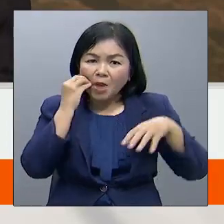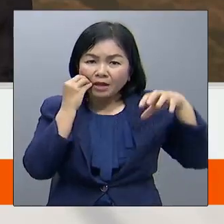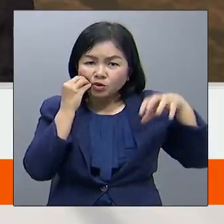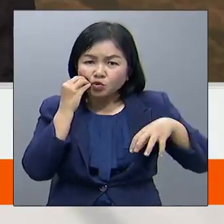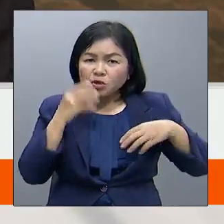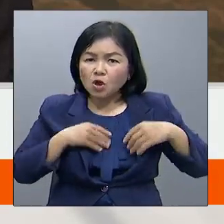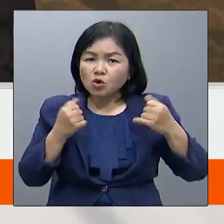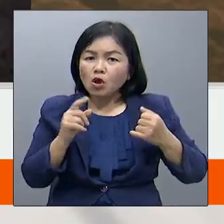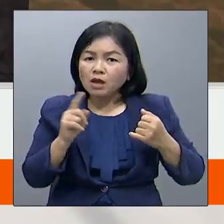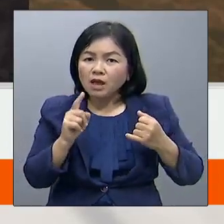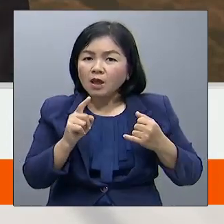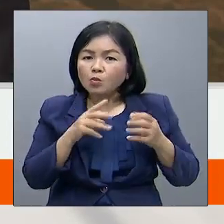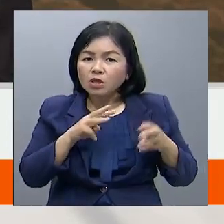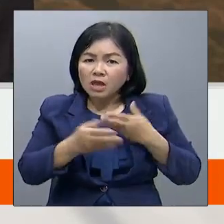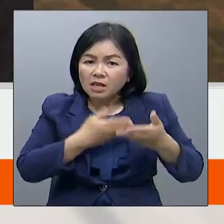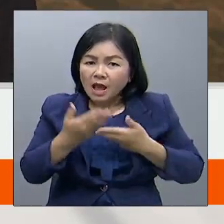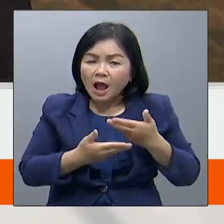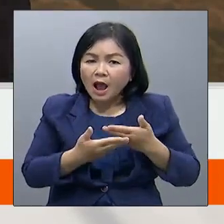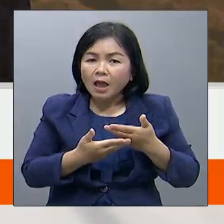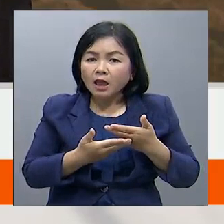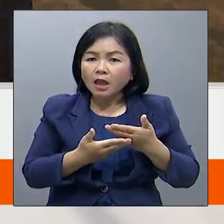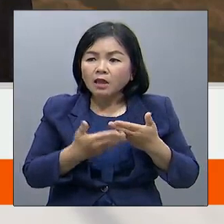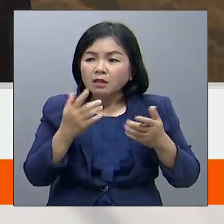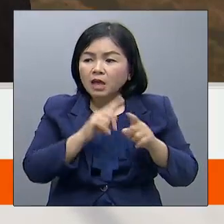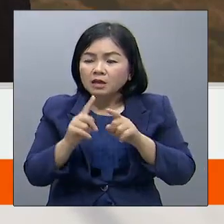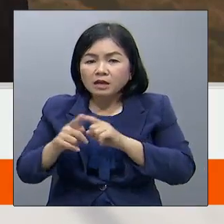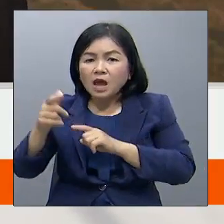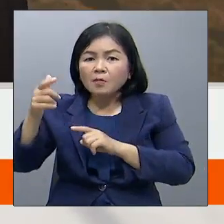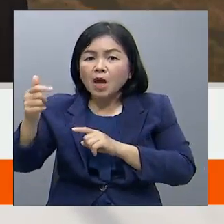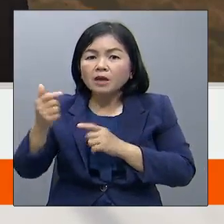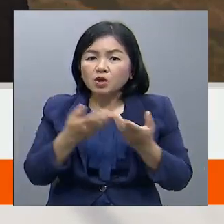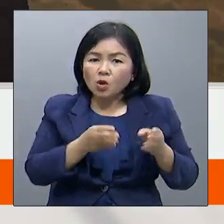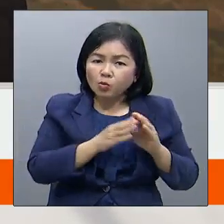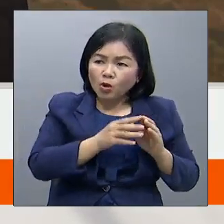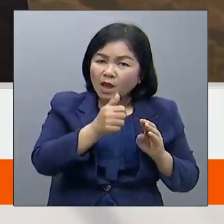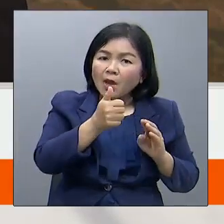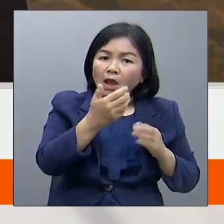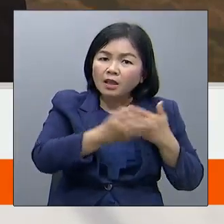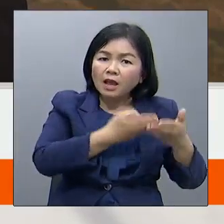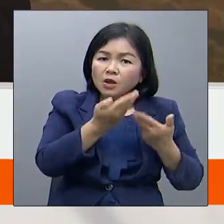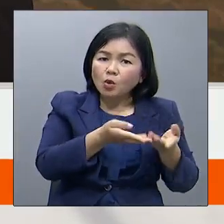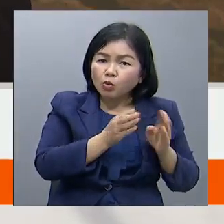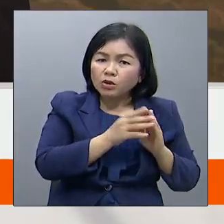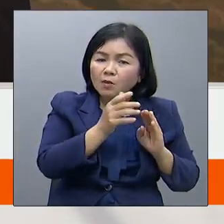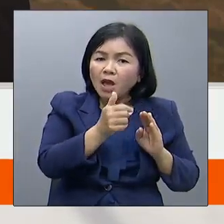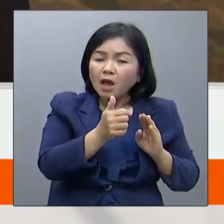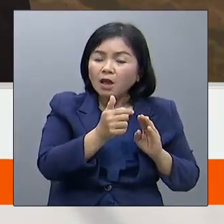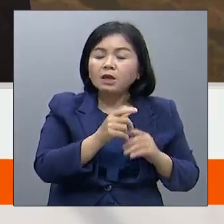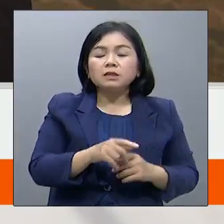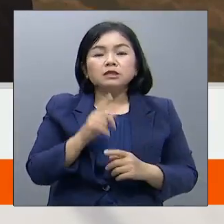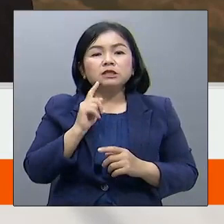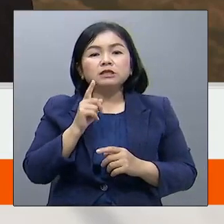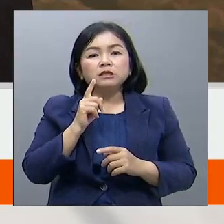น้อยขนาดไหนจะสามารถขายเปลี่ยนมือส่งต่อให้เป็นมรดกในครอบครัวได้ไหมคะจริงๆแล้ว